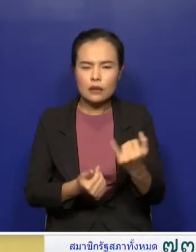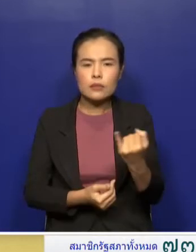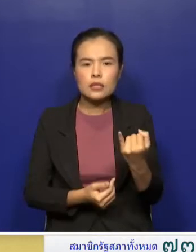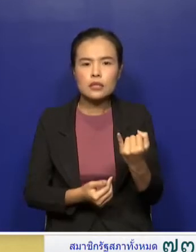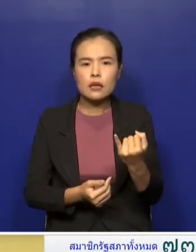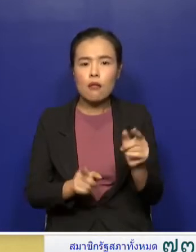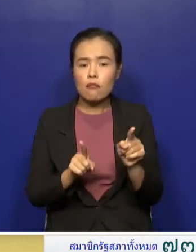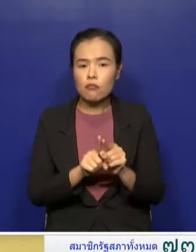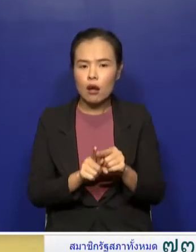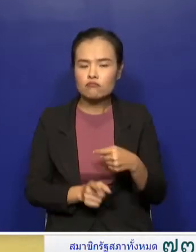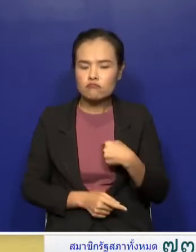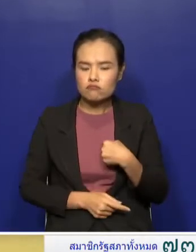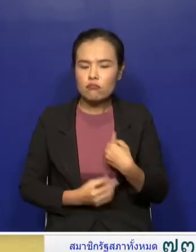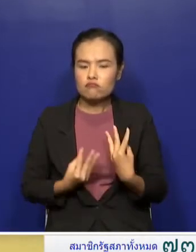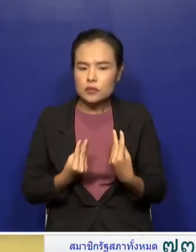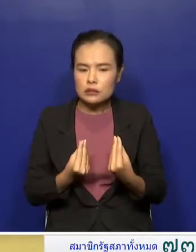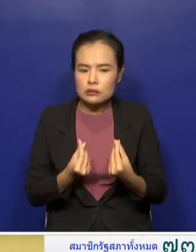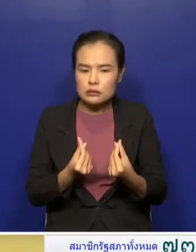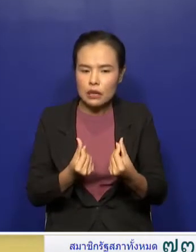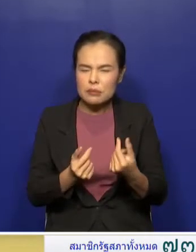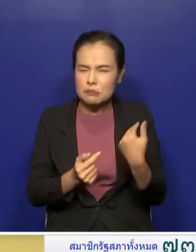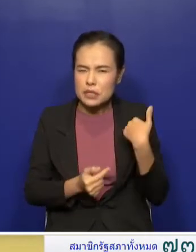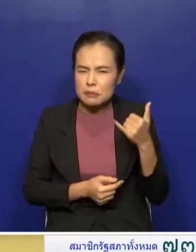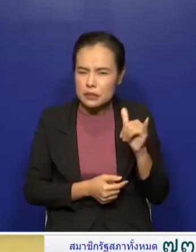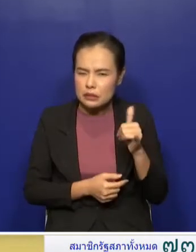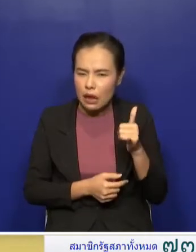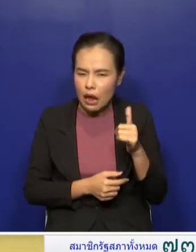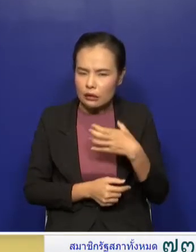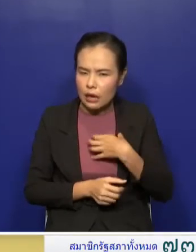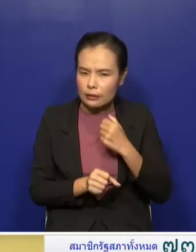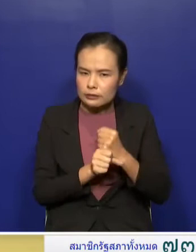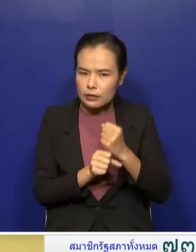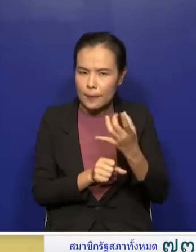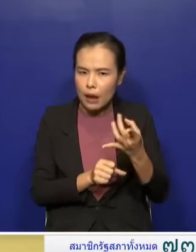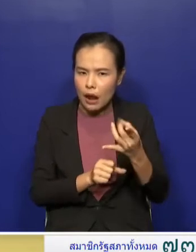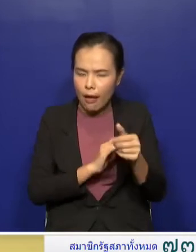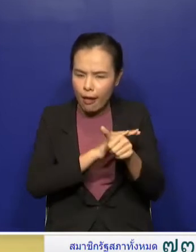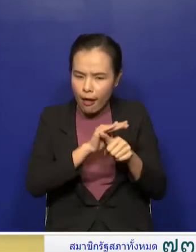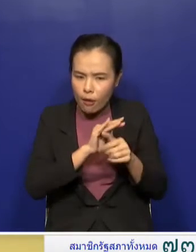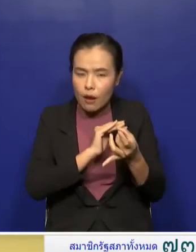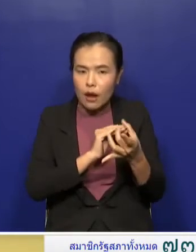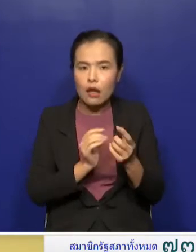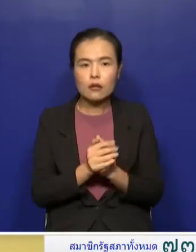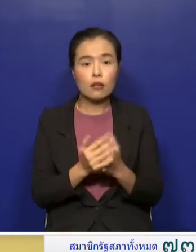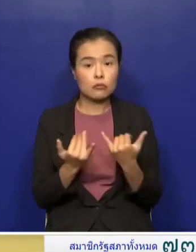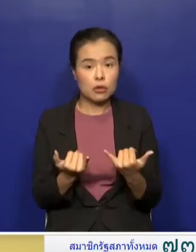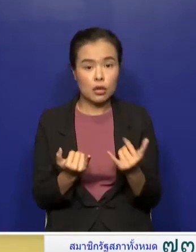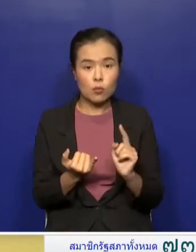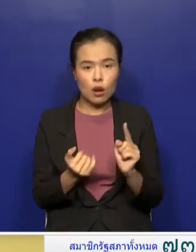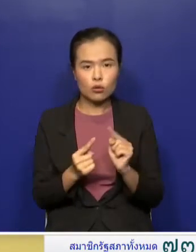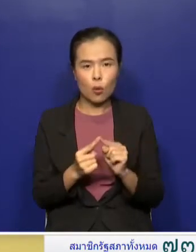ว่าเราใช้ความรอบคอบโดยมีความแฝงแล้วครับแฟรงค์ครั้งนี้นี่มันเดิมพันด้วย